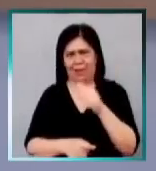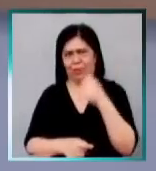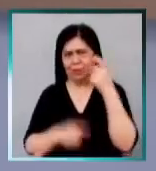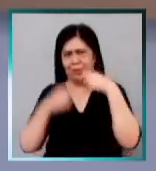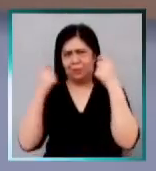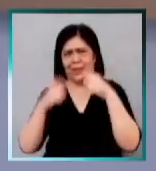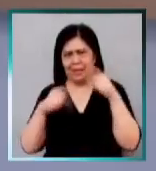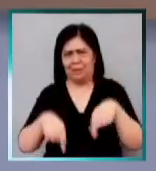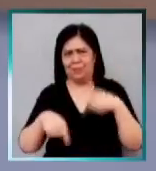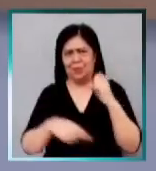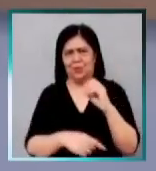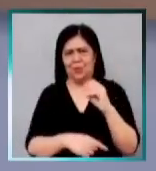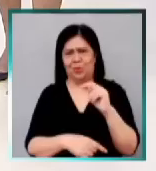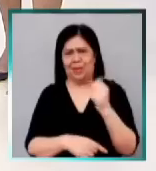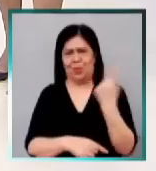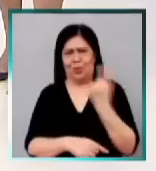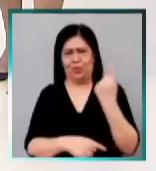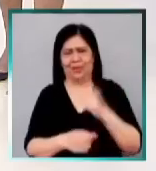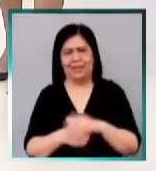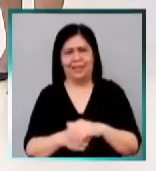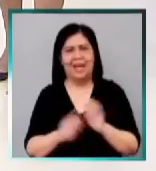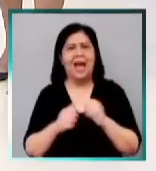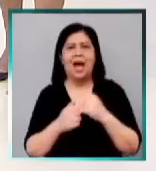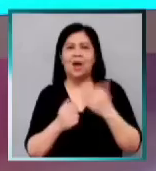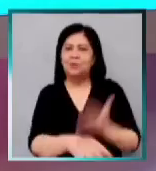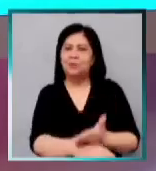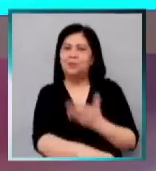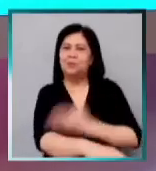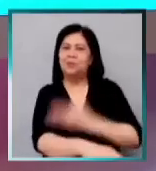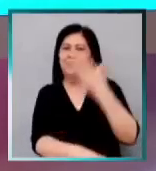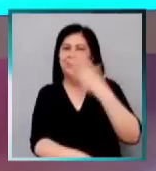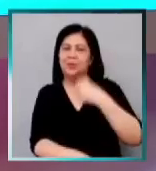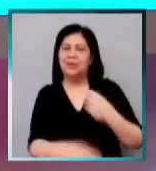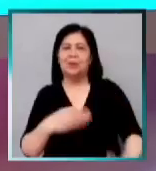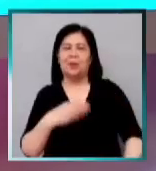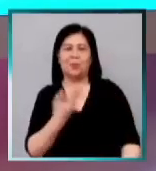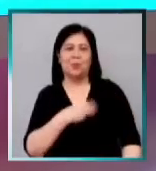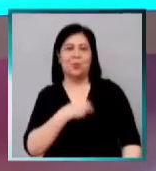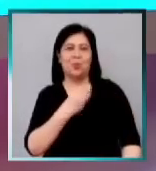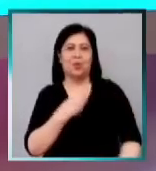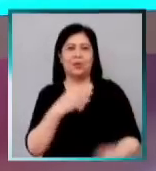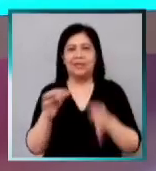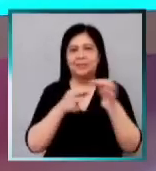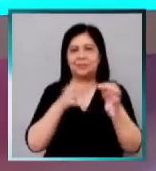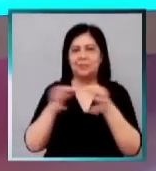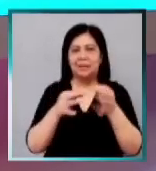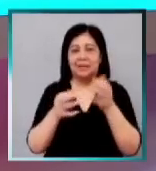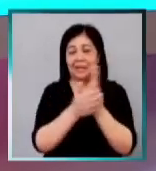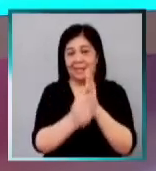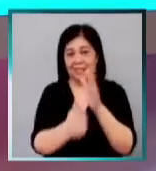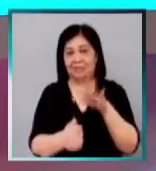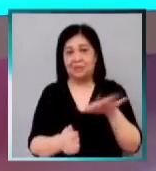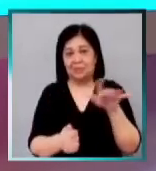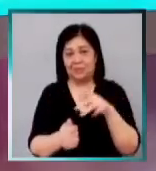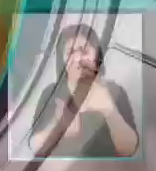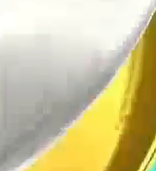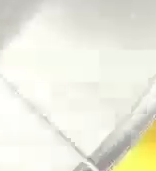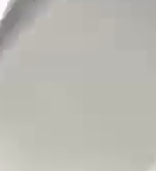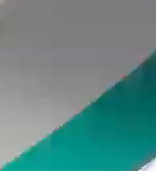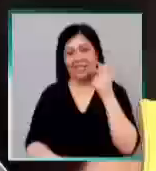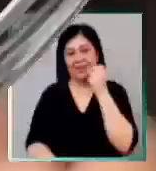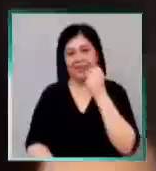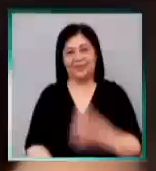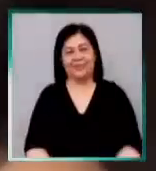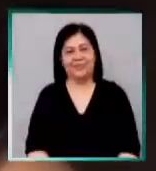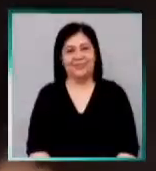sauna. Paano bang nakakaganda ng mood ang pananood niyang mga paliwanag ng experts kay Katrina Son?